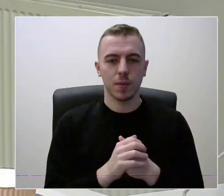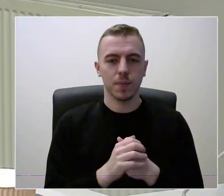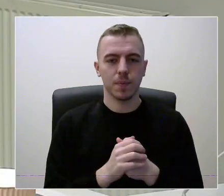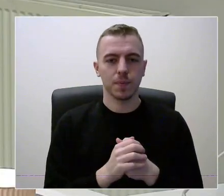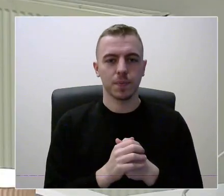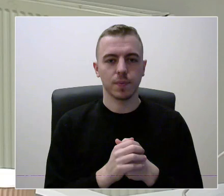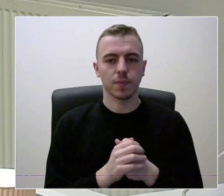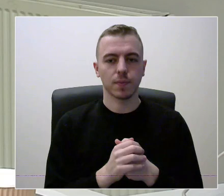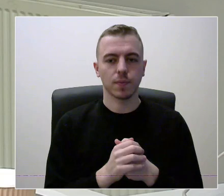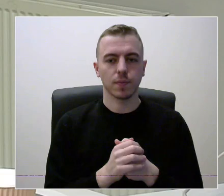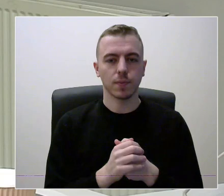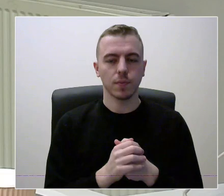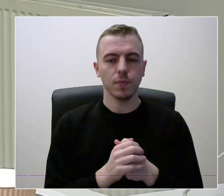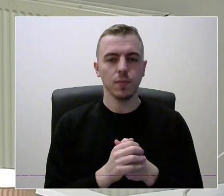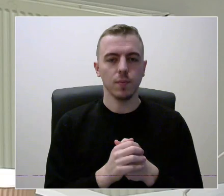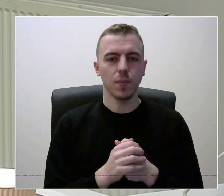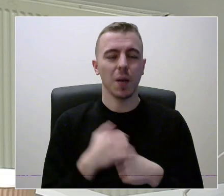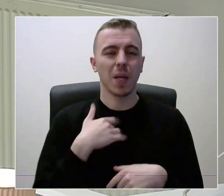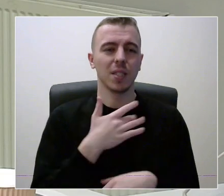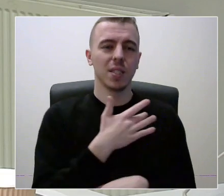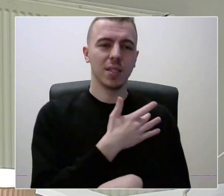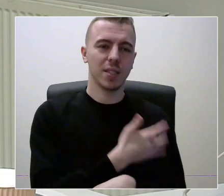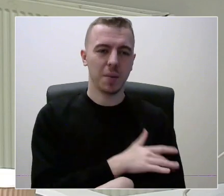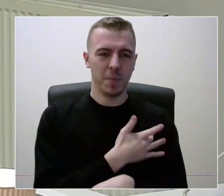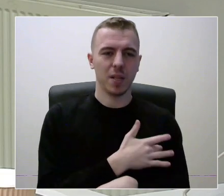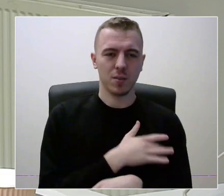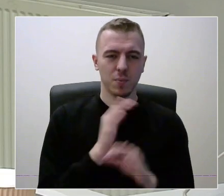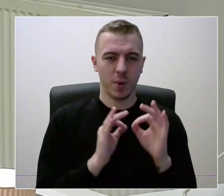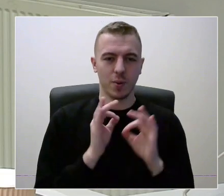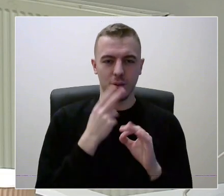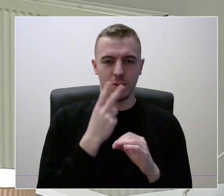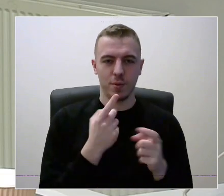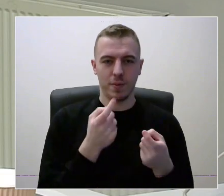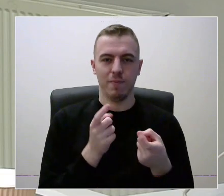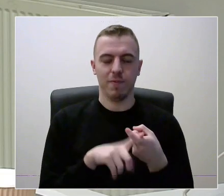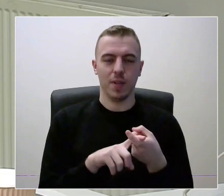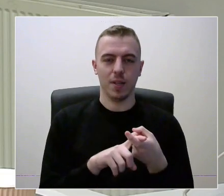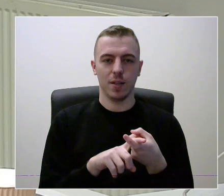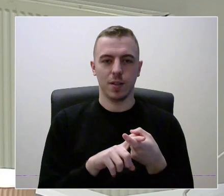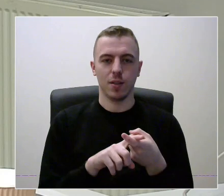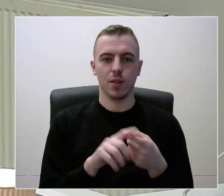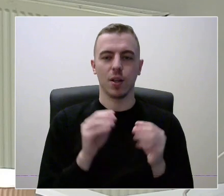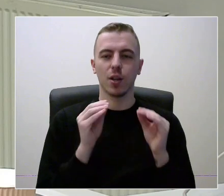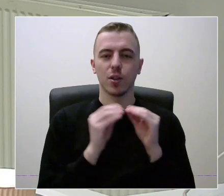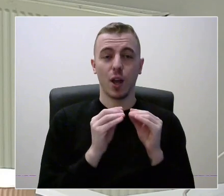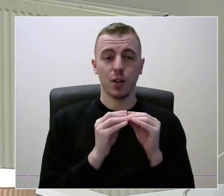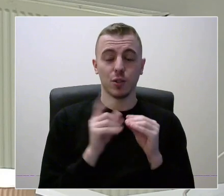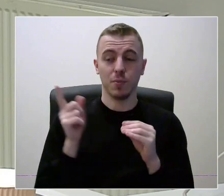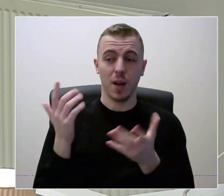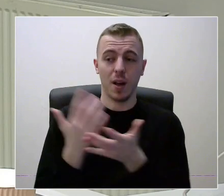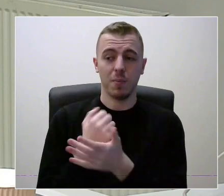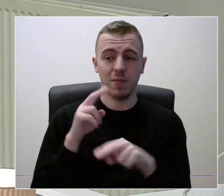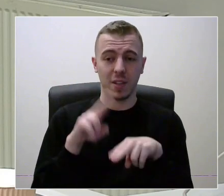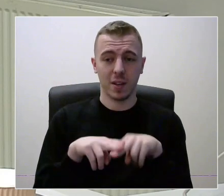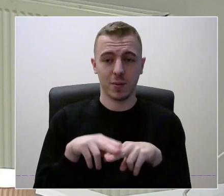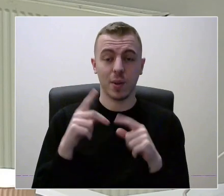tikrųjų silpnesnioj pozicijoj, bet kokiu atveju, jeigu žiūrint griežtai į skaičius 10 mandatų prieš 4, tai aš manau,